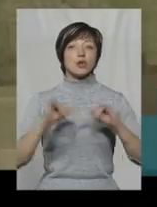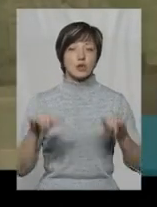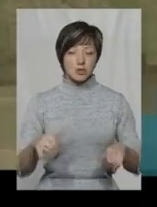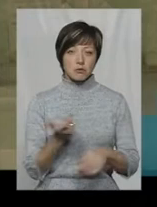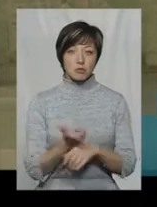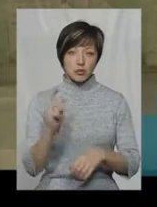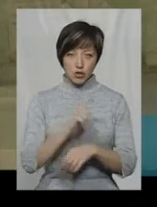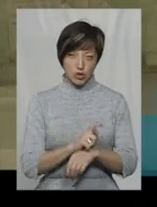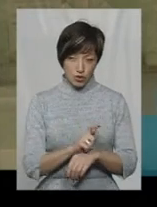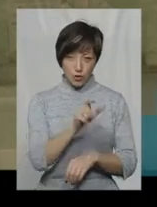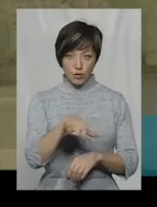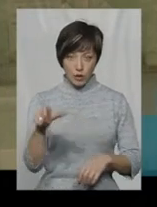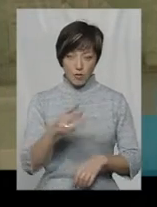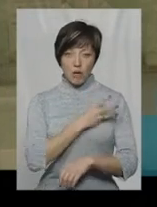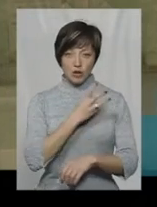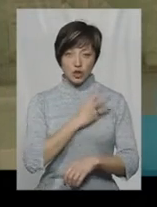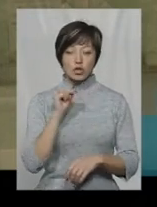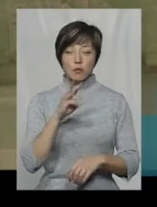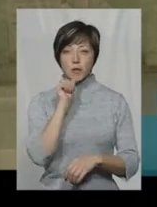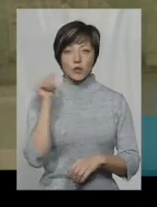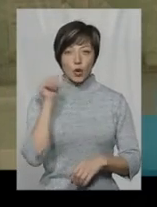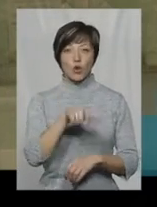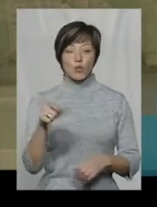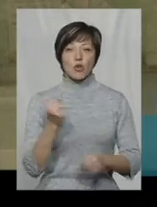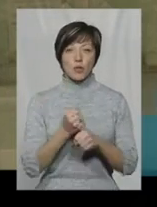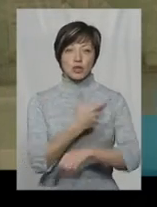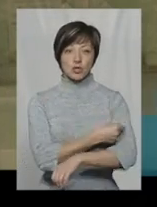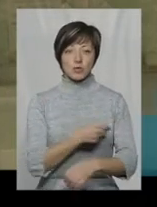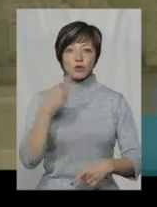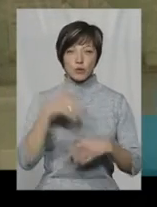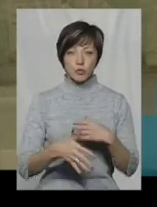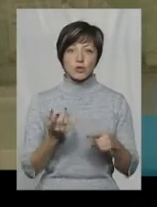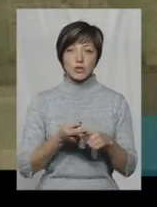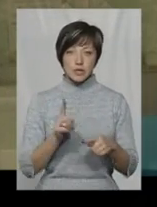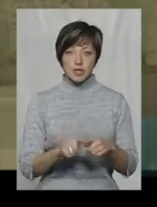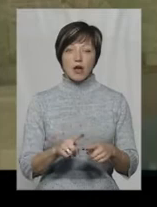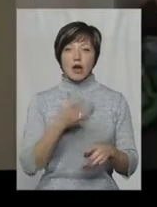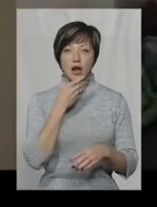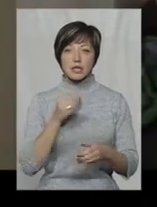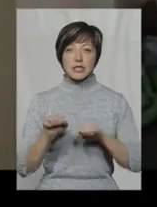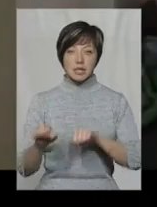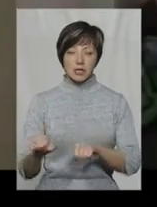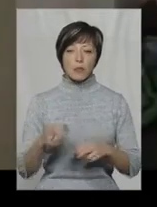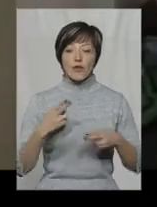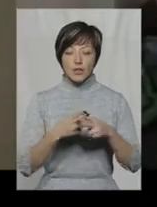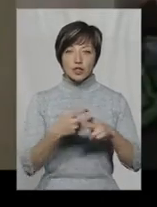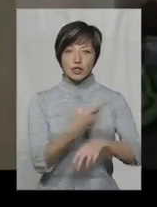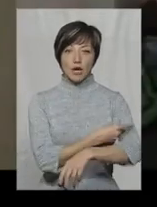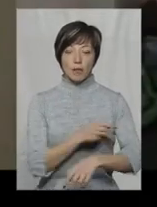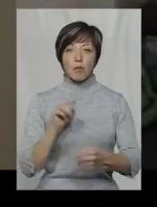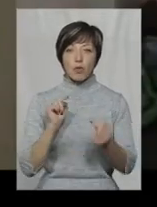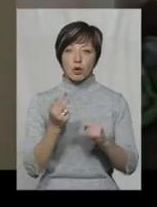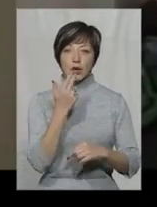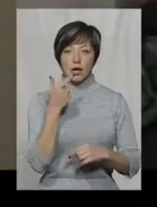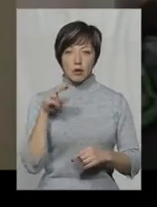Бажаючих набагато більше, ніж у минулому році. Люди, напевно, робили щеплення, усвідомили, що це безпечно, це гарний захист. Профілактичне щеплення проти